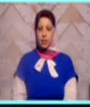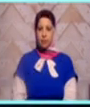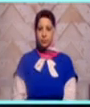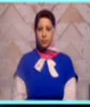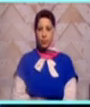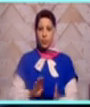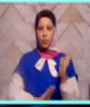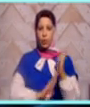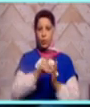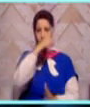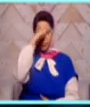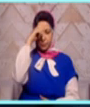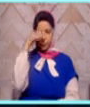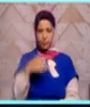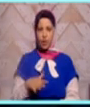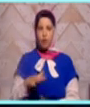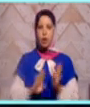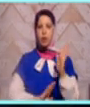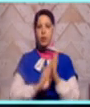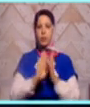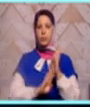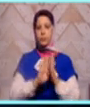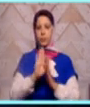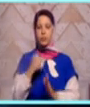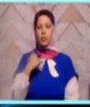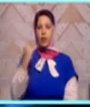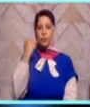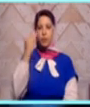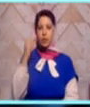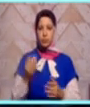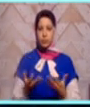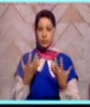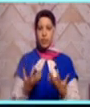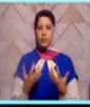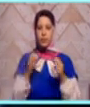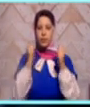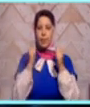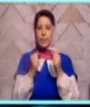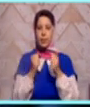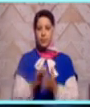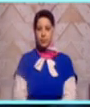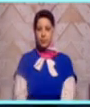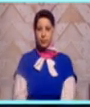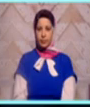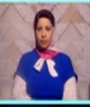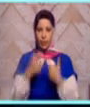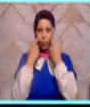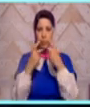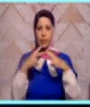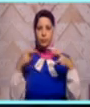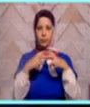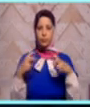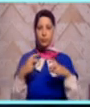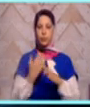او 35 درجه وارد طبعا يعني عمليه تخفيف الاحمال. بس هنا احنا لازم نوضح يا فندم انها فقط